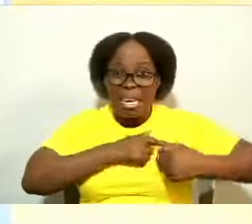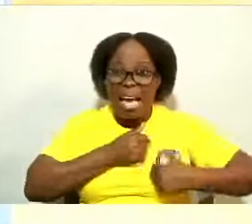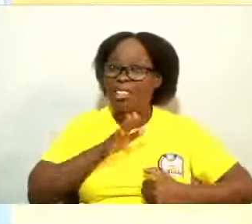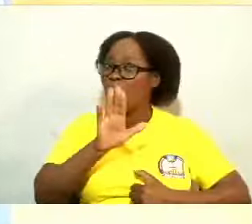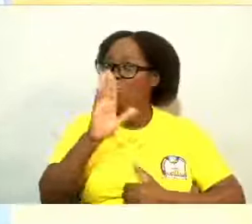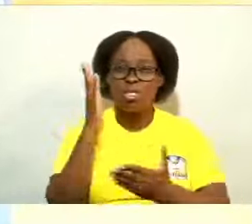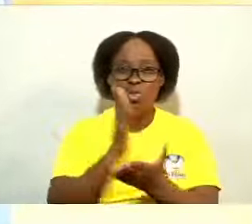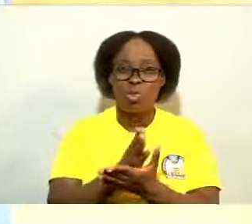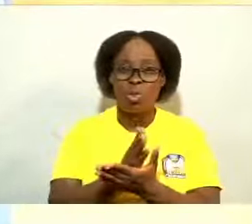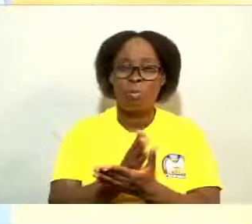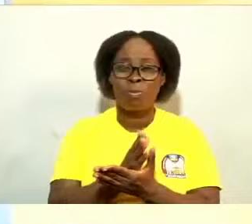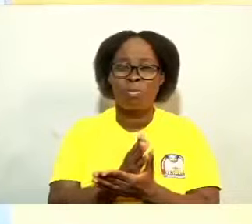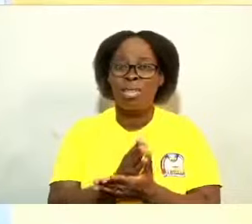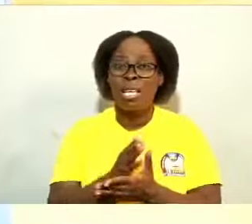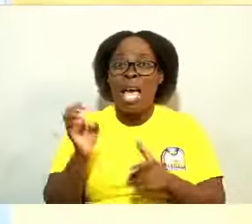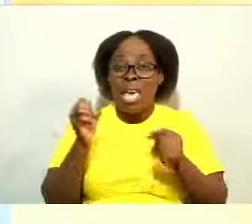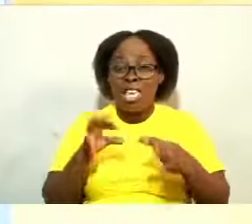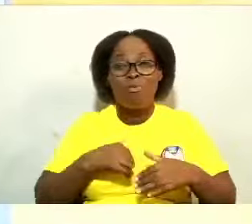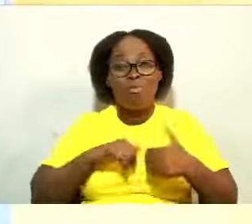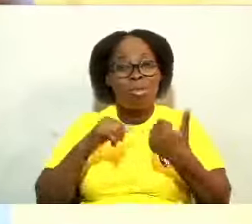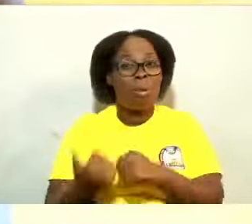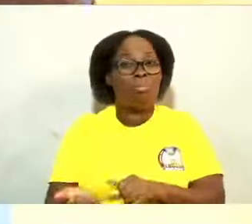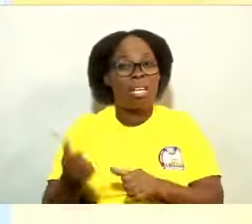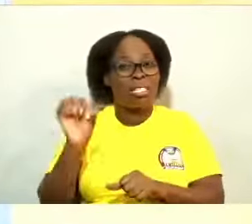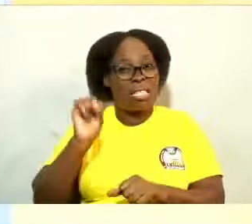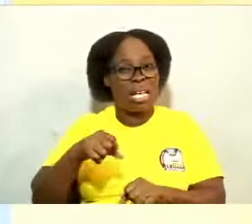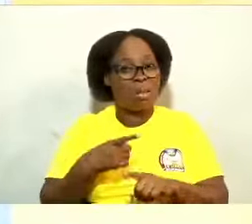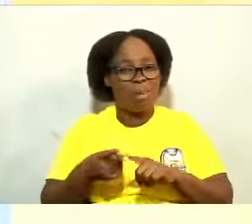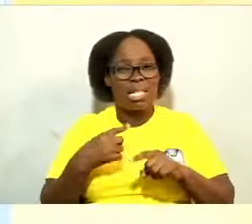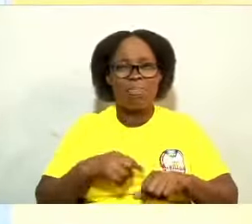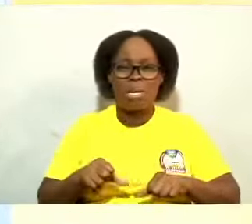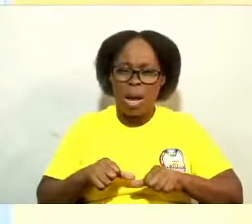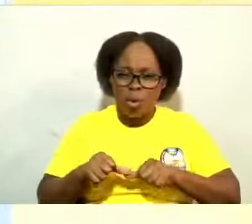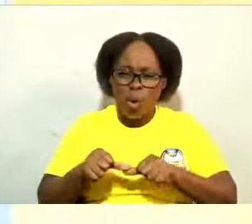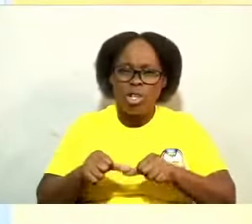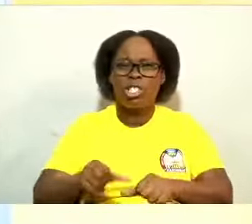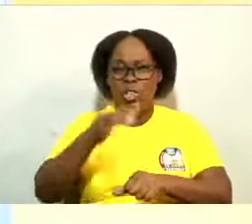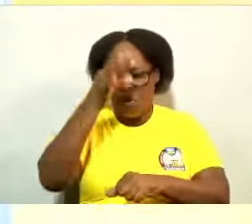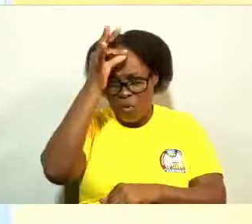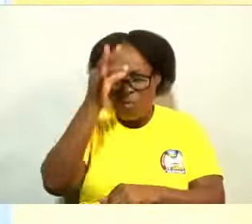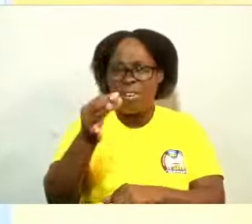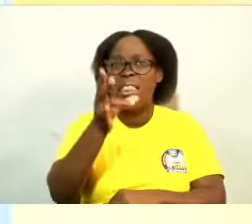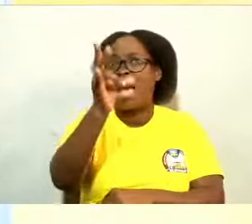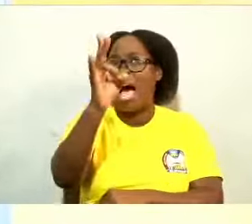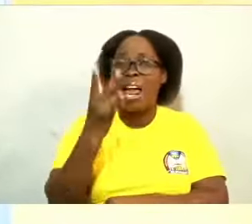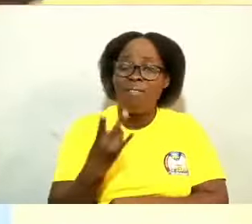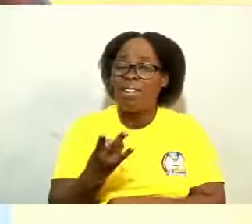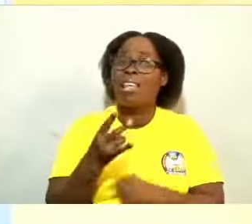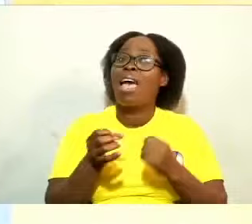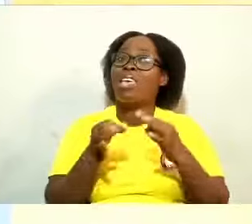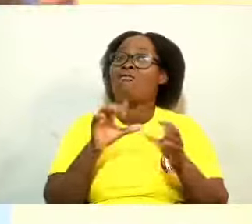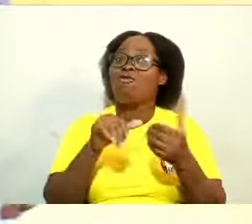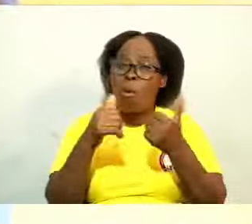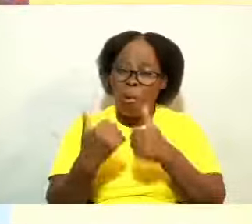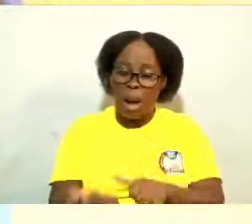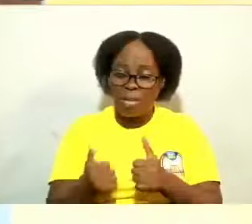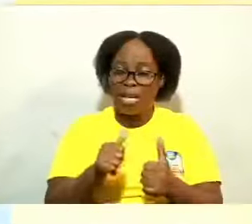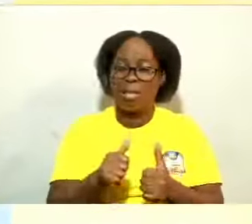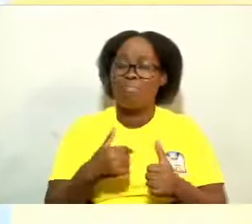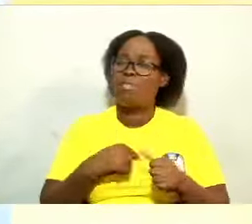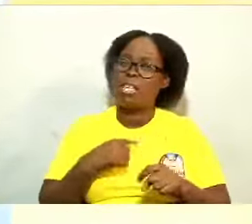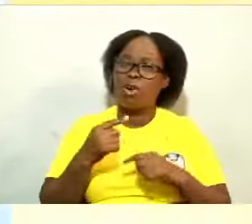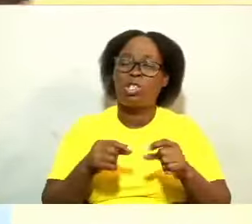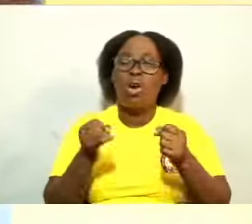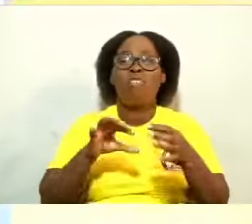ya kwamba hata kama nimebatizwa nitadumu kwenye imani hii, na kama umebatizwa nitadumu, na